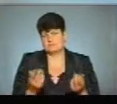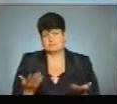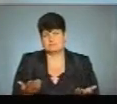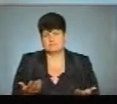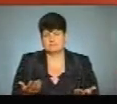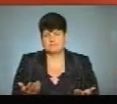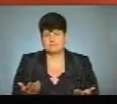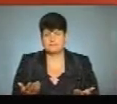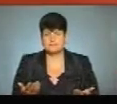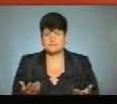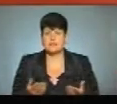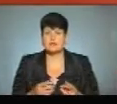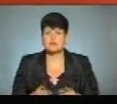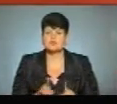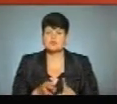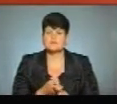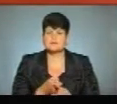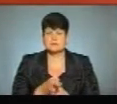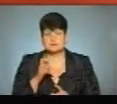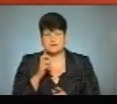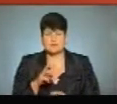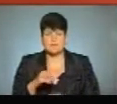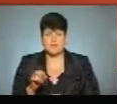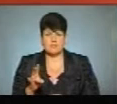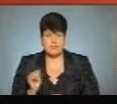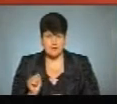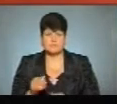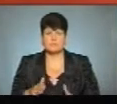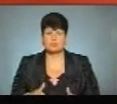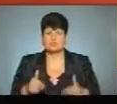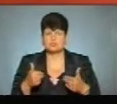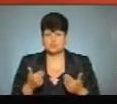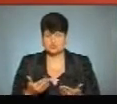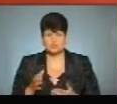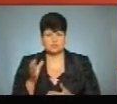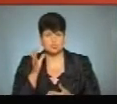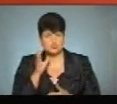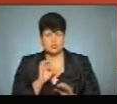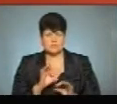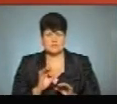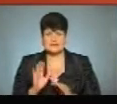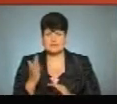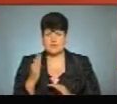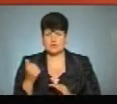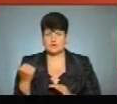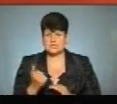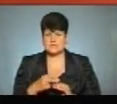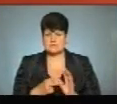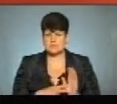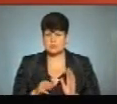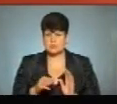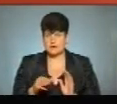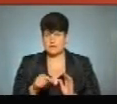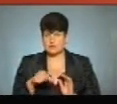інструментом. Стосовно ще комунального майна, я пропоную зараз послухати коментар Романа Яколя, журналіста «Дзеркала тижня», який 17 травня цього